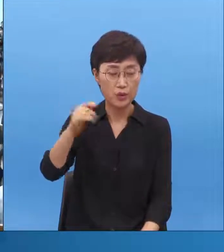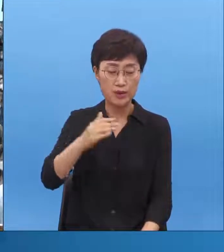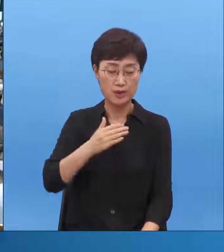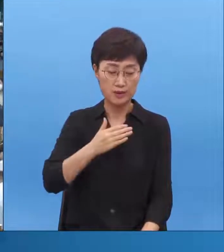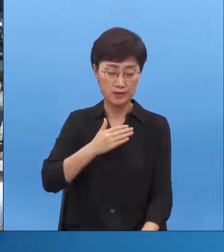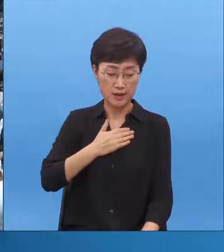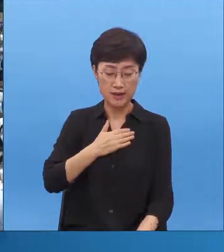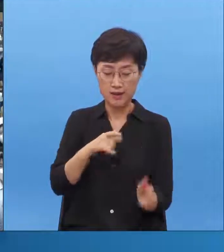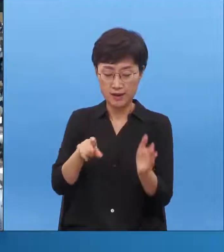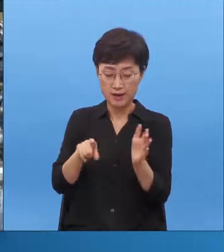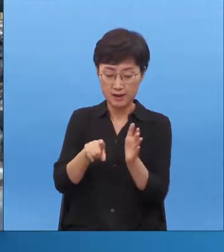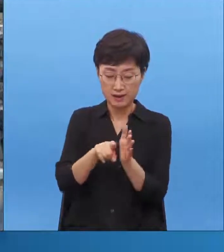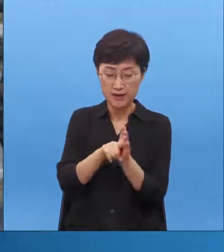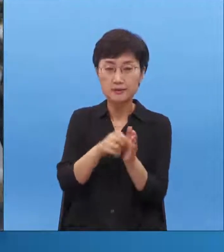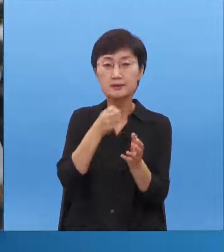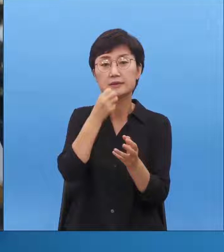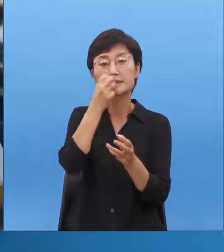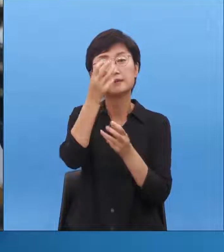보이로다.